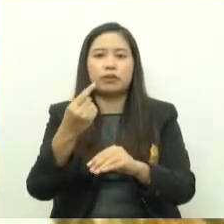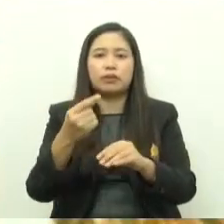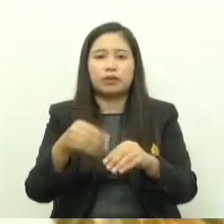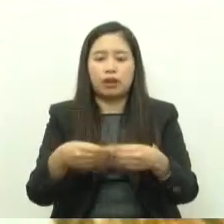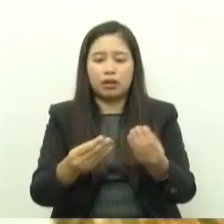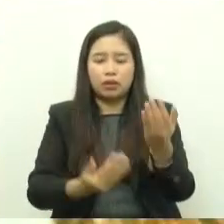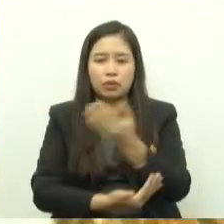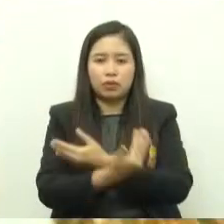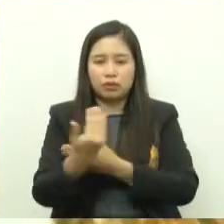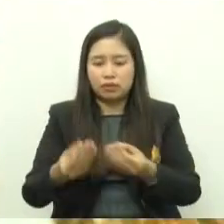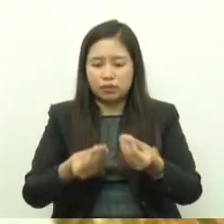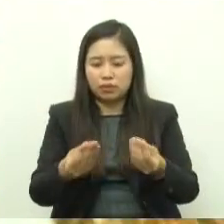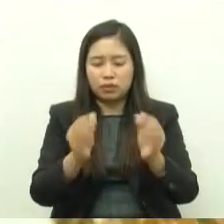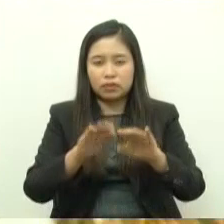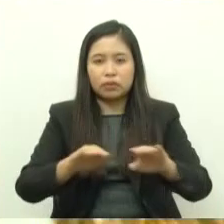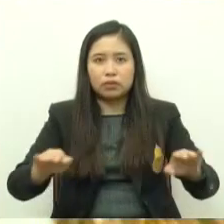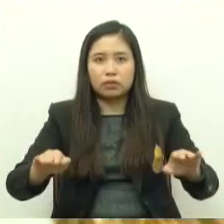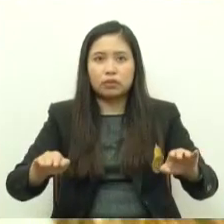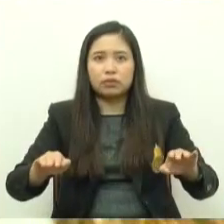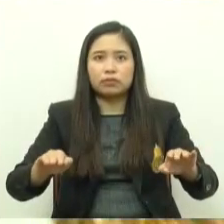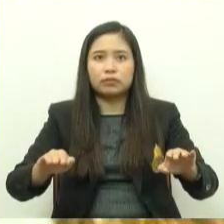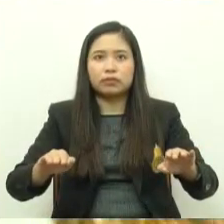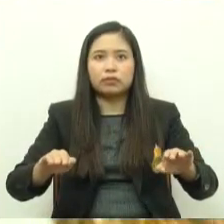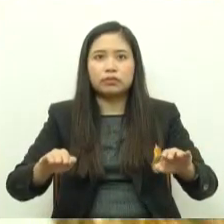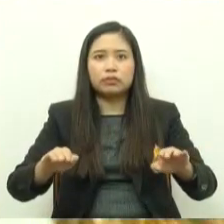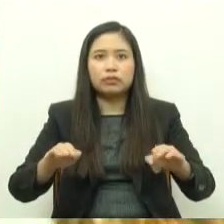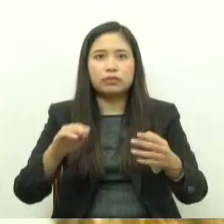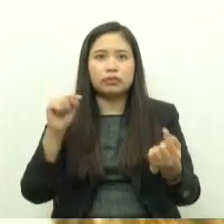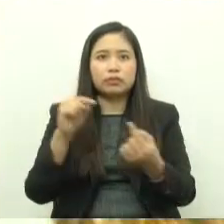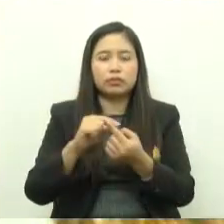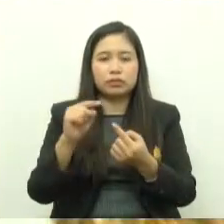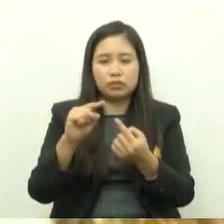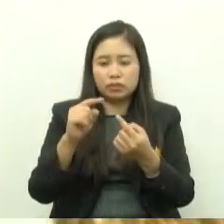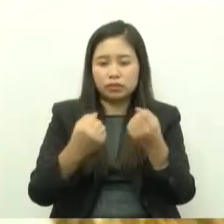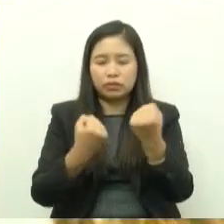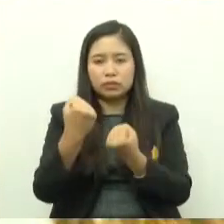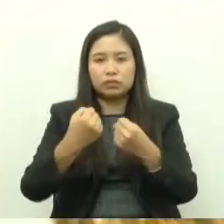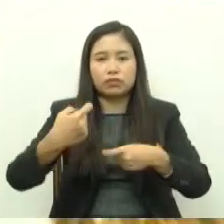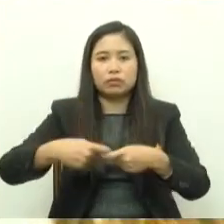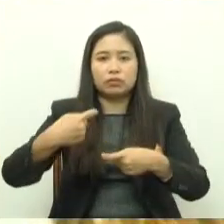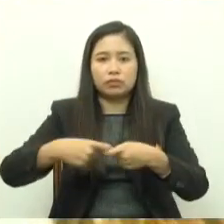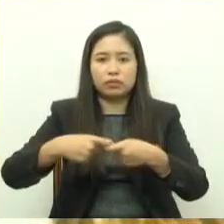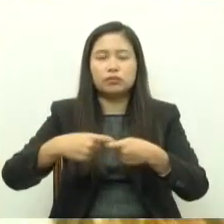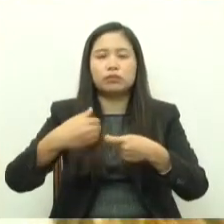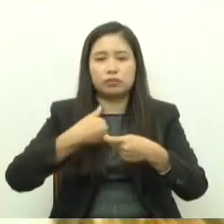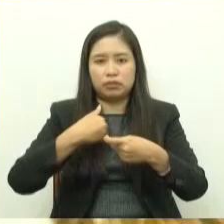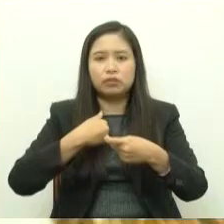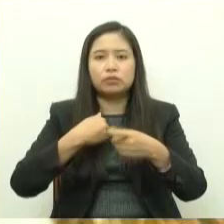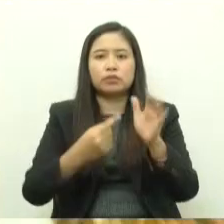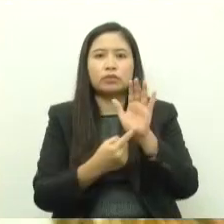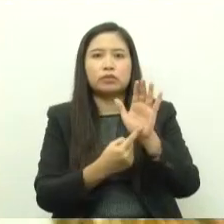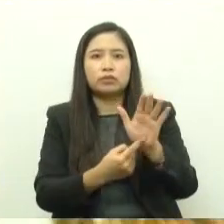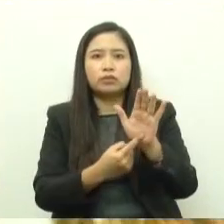โอกาสกับนักเรียนที่มีความเอ่อห่างไกลในการที่จะเดินทางมาเรียนนะคะเราก็มีต้นแบบจากอ่าได้